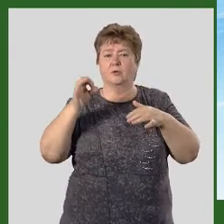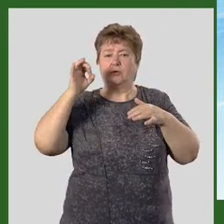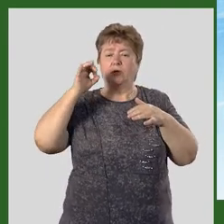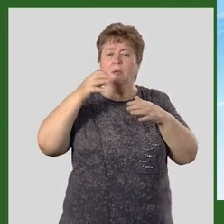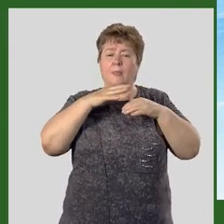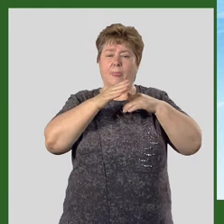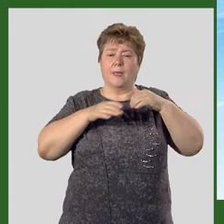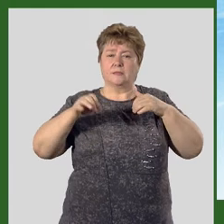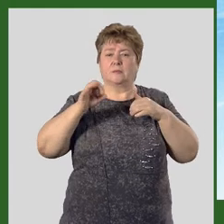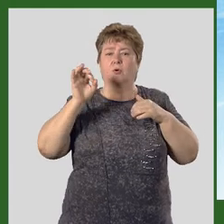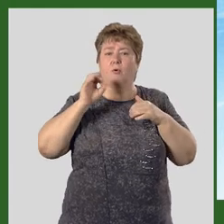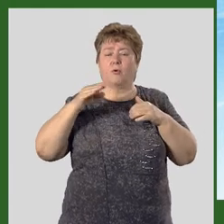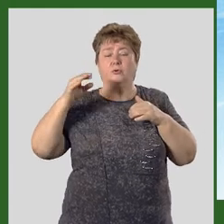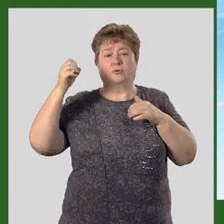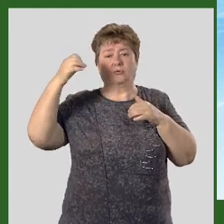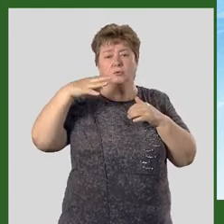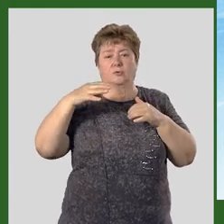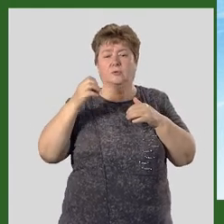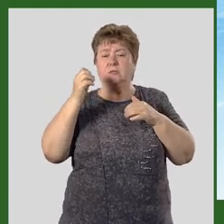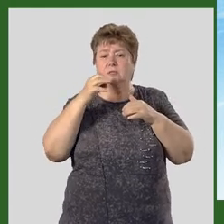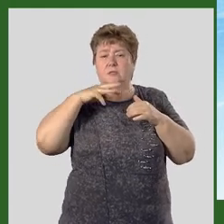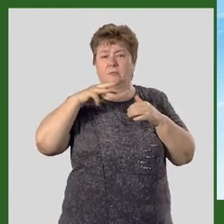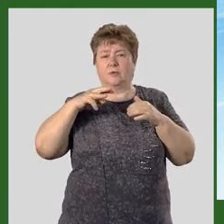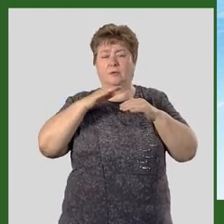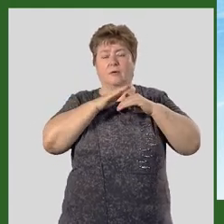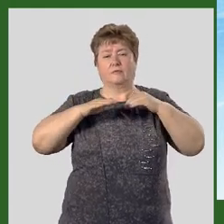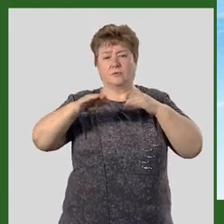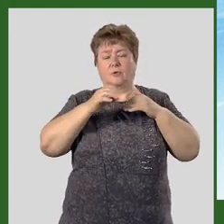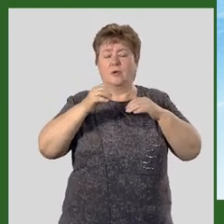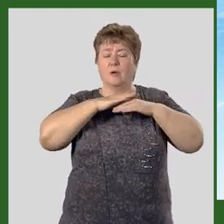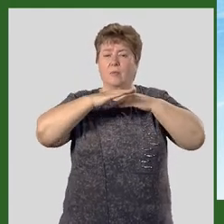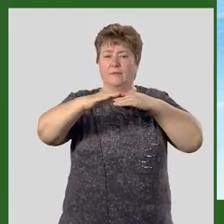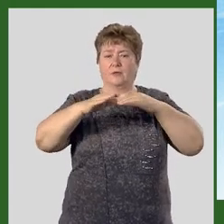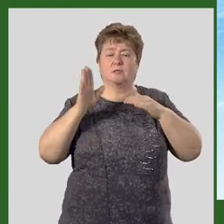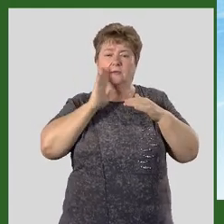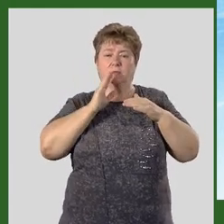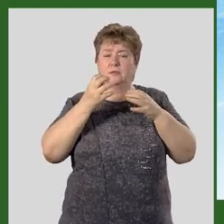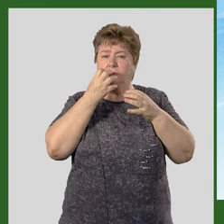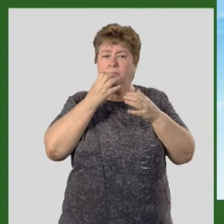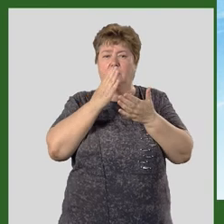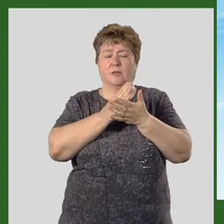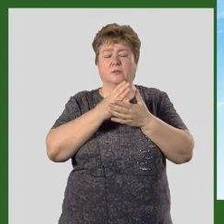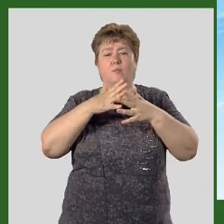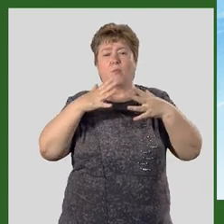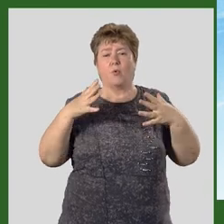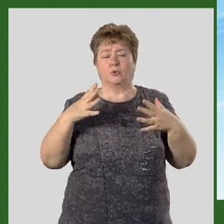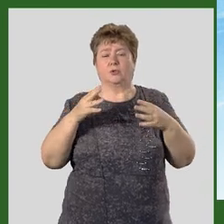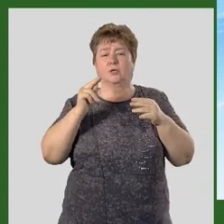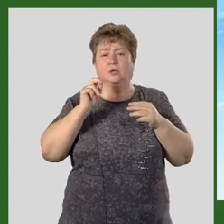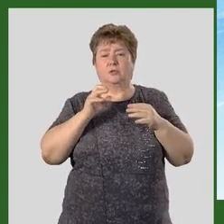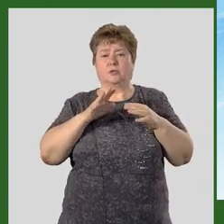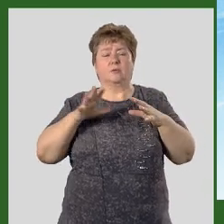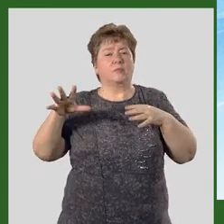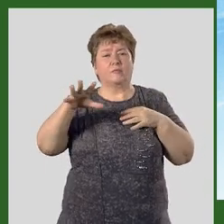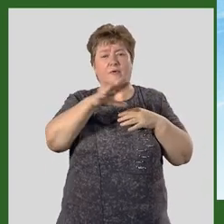Солнца. В 10-метровом слое поверхностных вод тепла содержится больше, чем